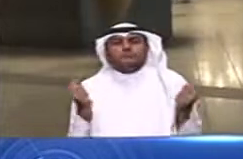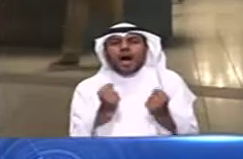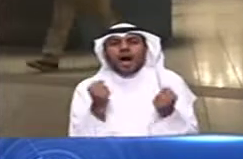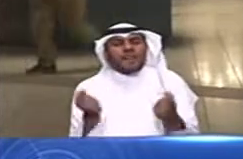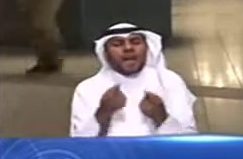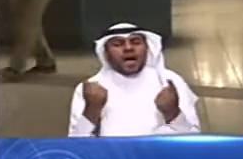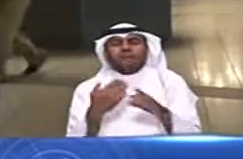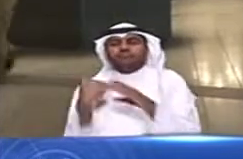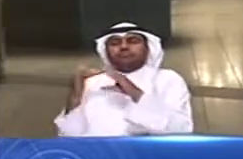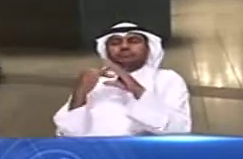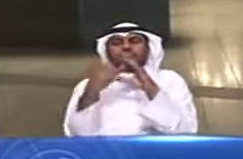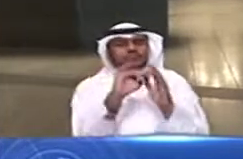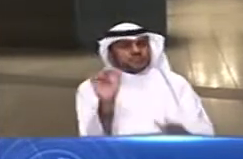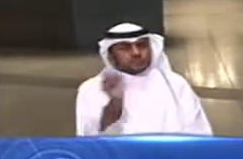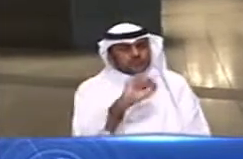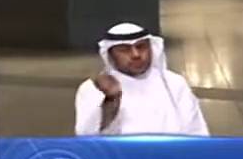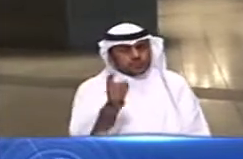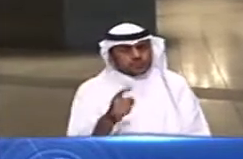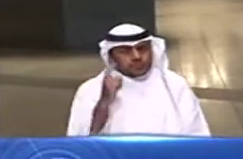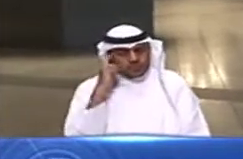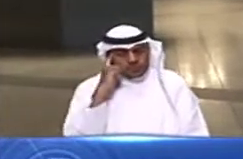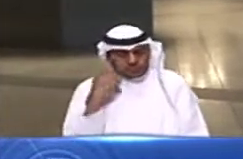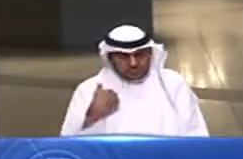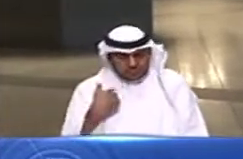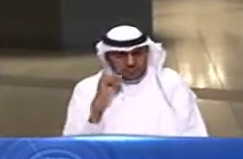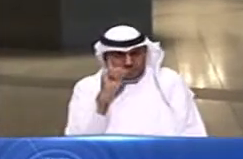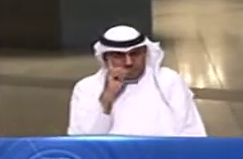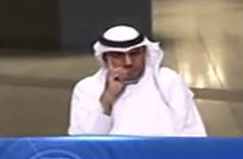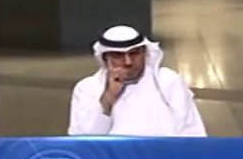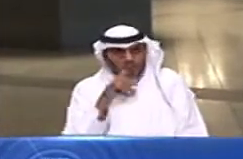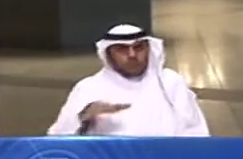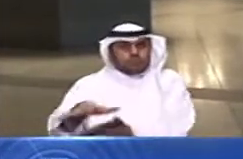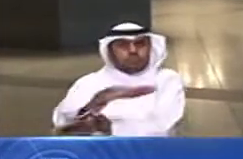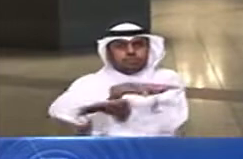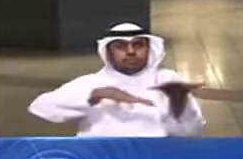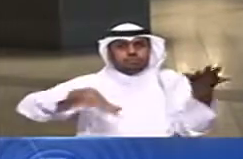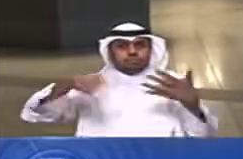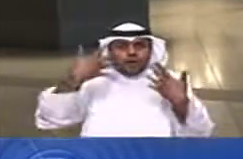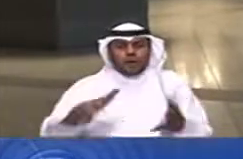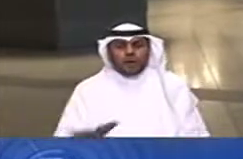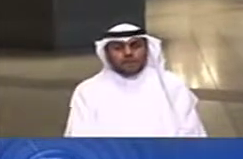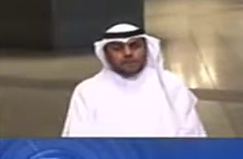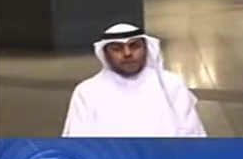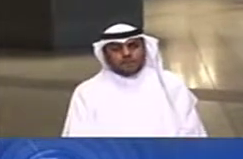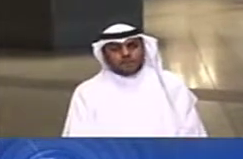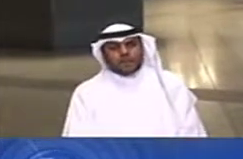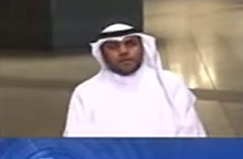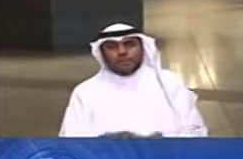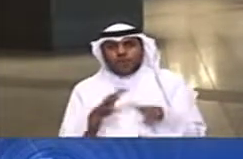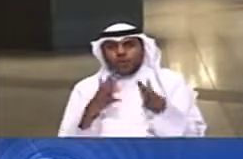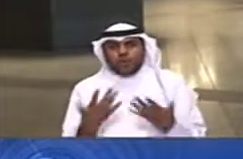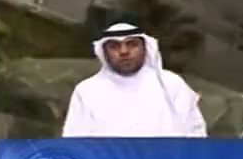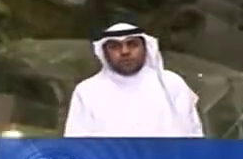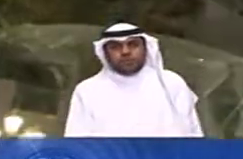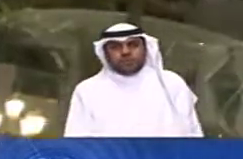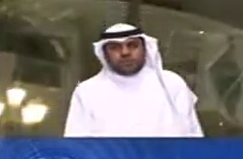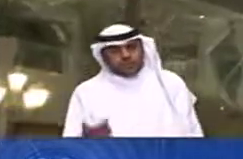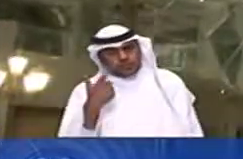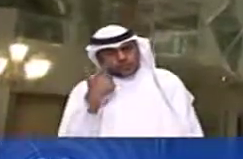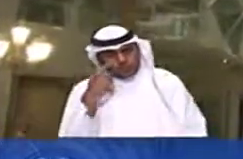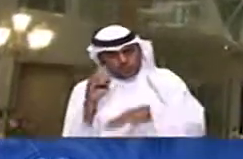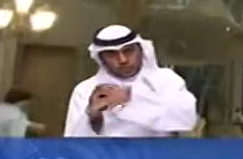مصدر المعلومة وتأكد أنت ما تكون عامل في زعزعة استقرار يا ربعك، المجتمع، الوطن، الناس اللي حوالينك. يعني